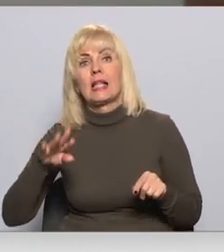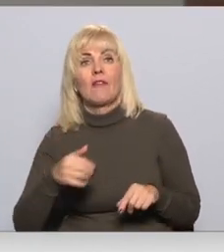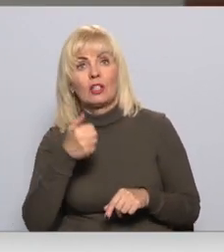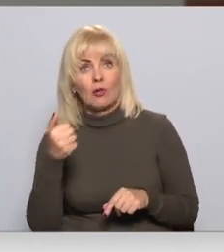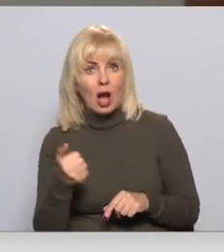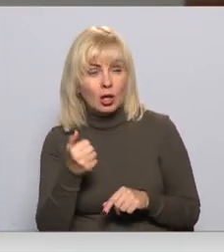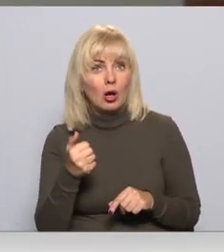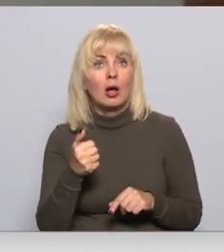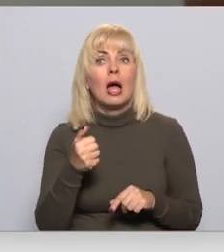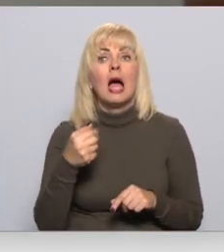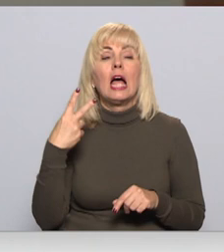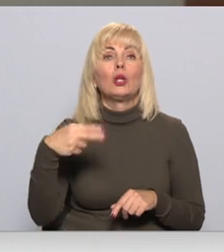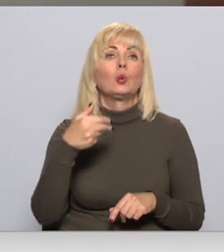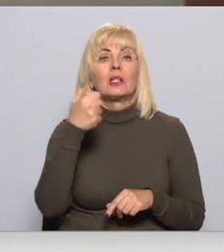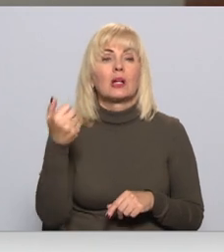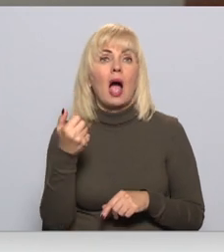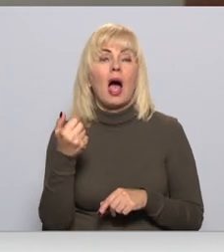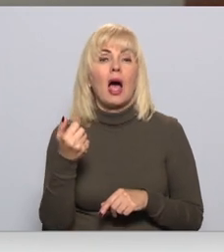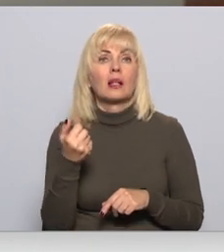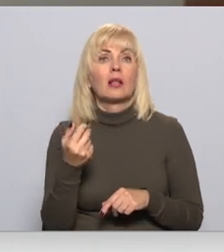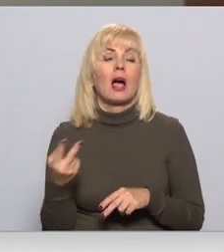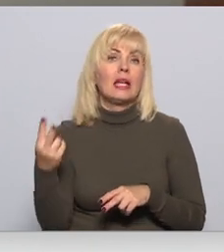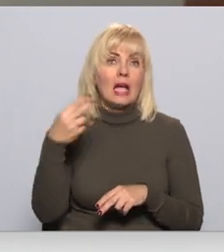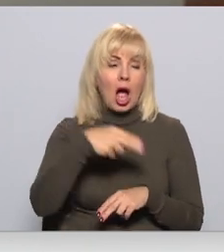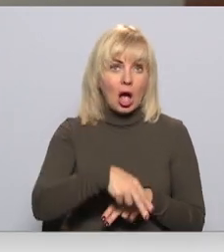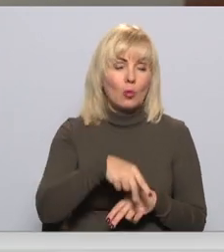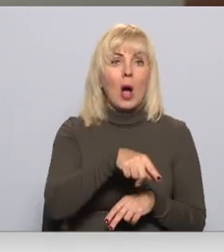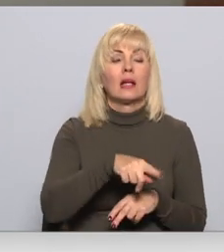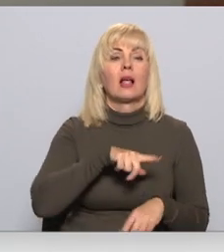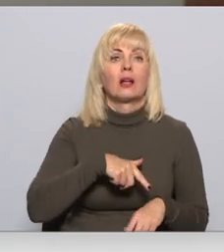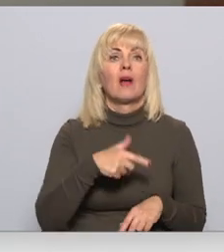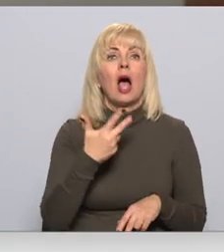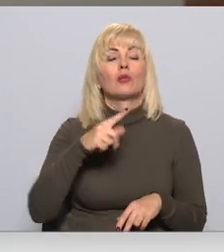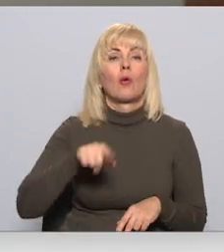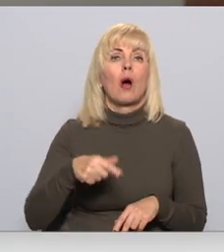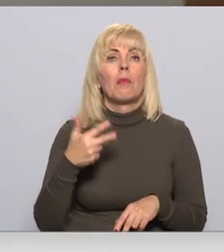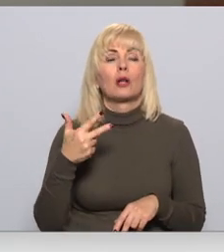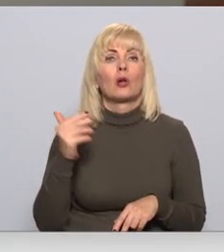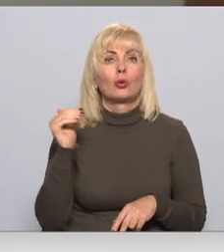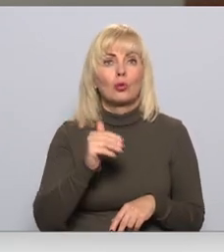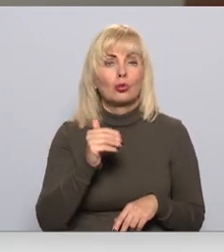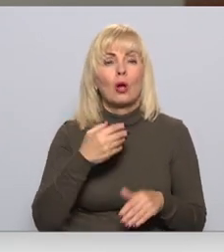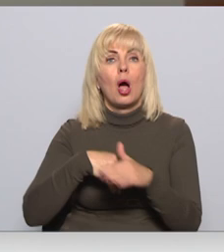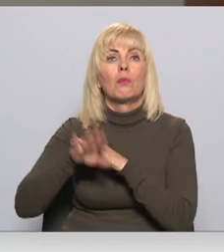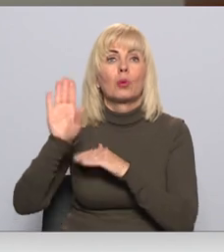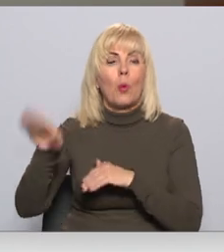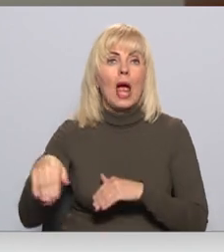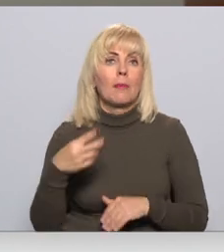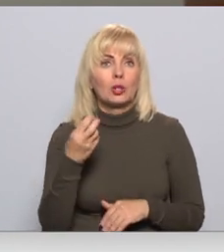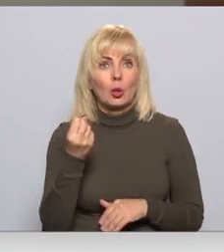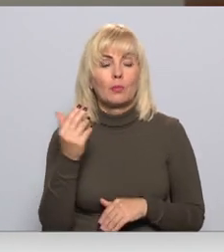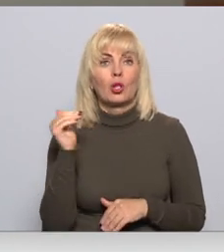Tad 20. Gadā ieradās Latvijā 8,8 tūkstoši, devās prom apmēram 12